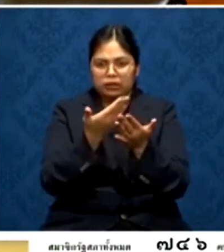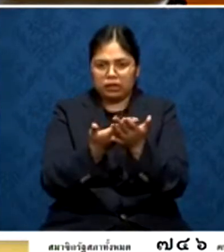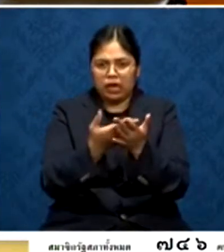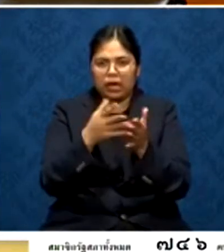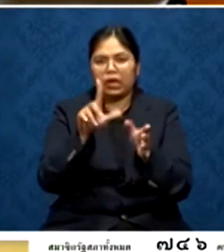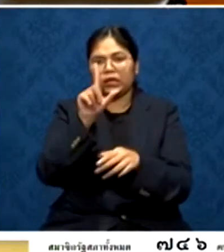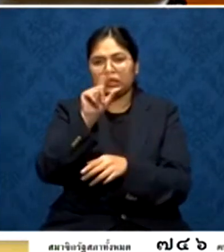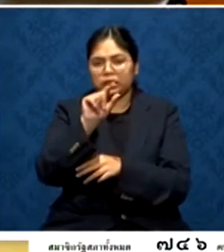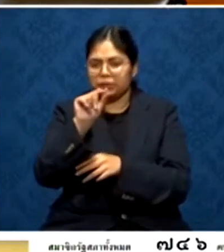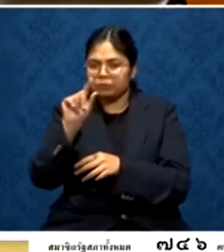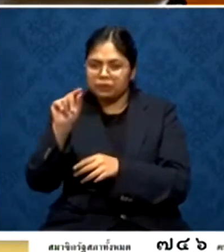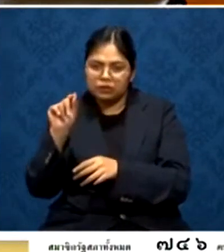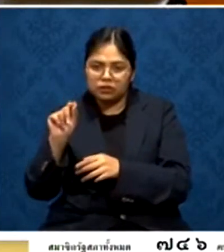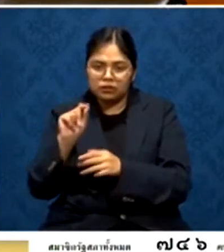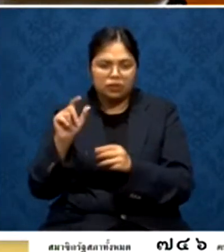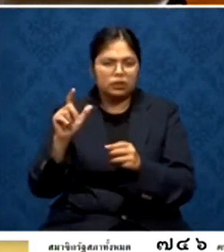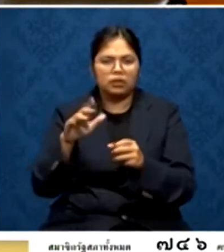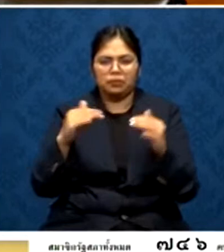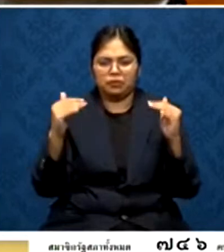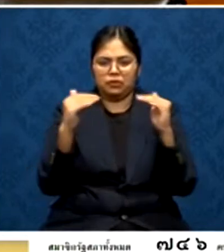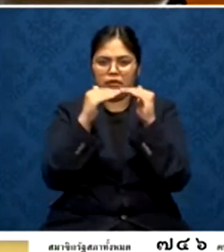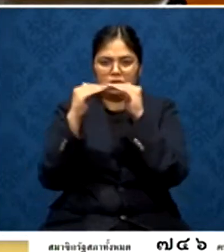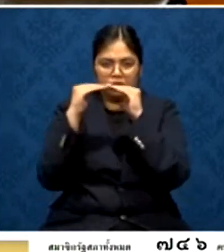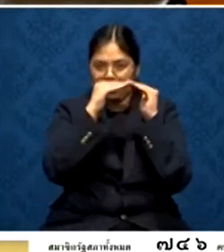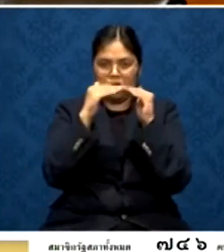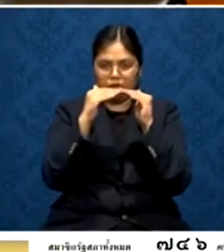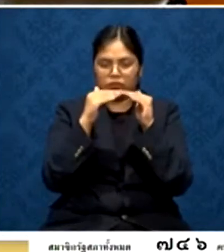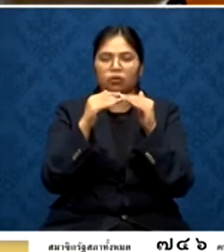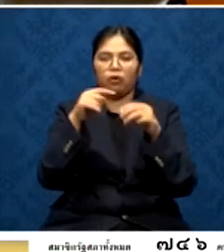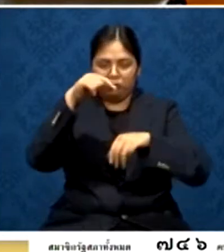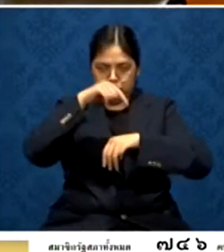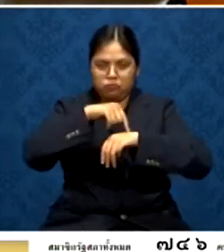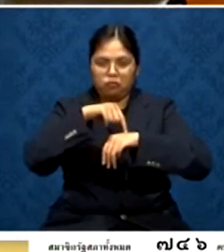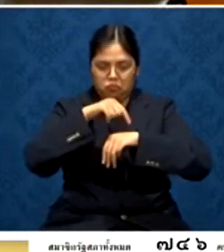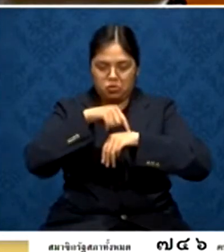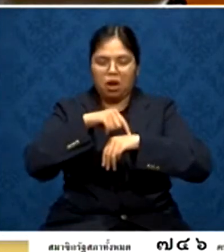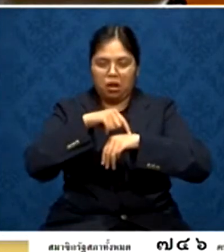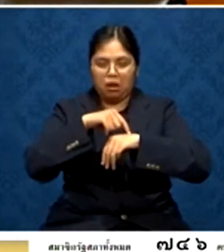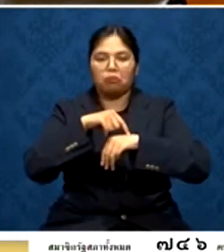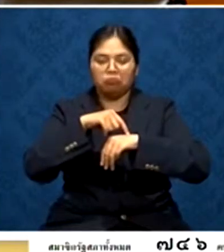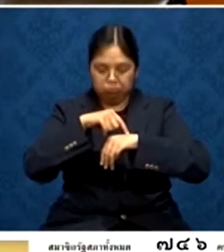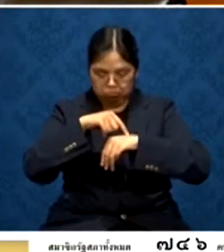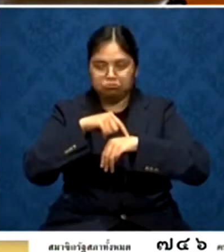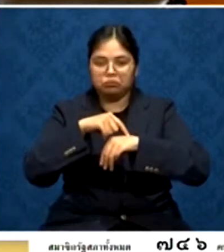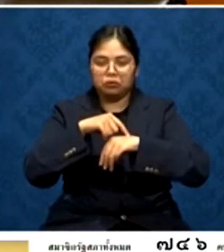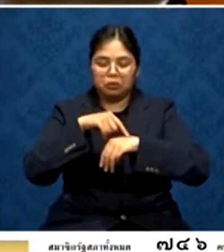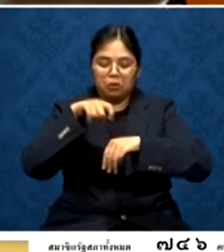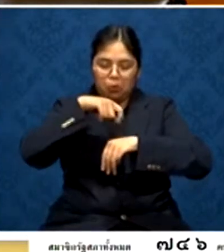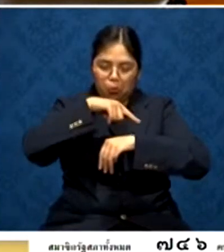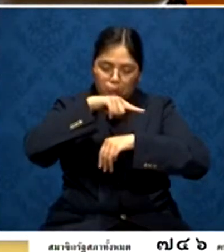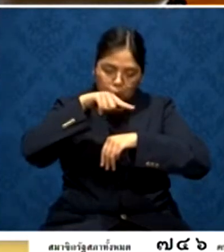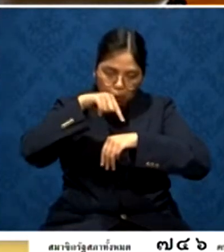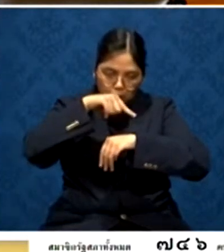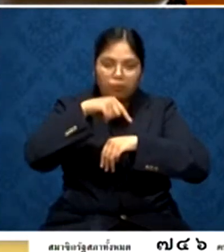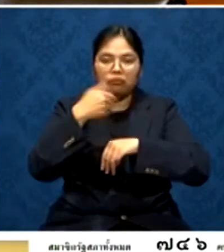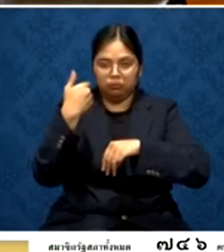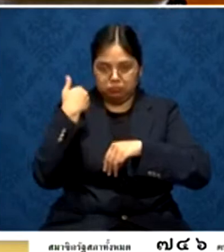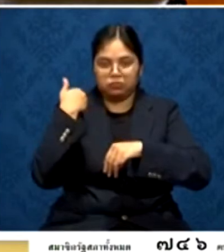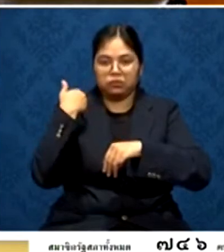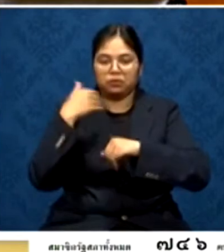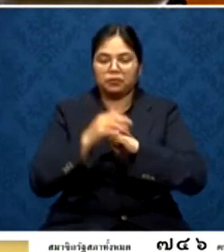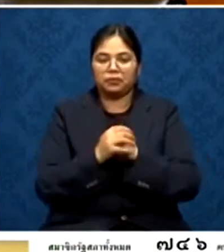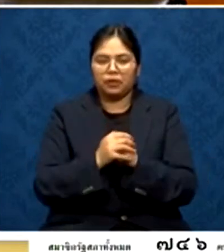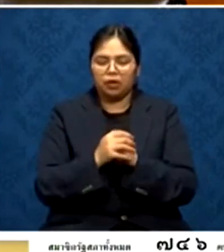ายเท่ากันจำเป็นต้องใช้เวลาพอสมควรเนื่องจากจะต้องใช้เวลาในการเจรจ